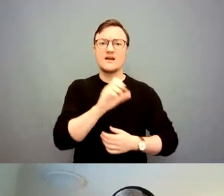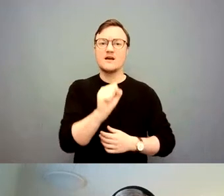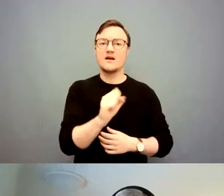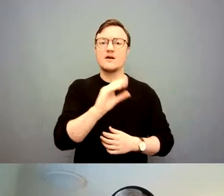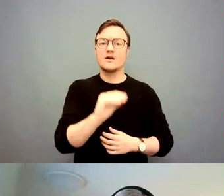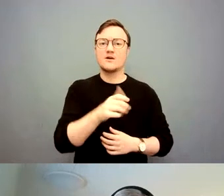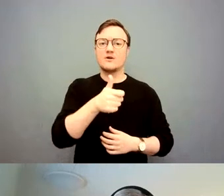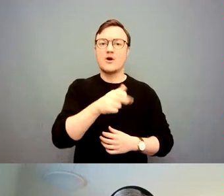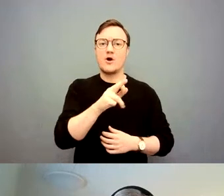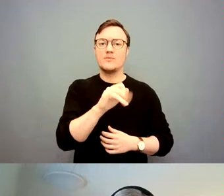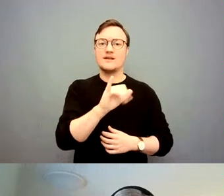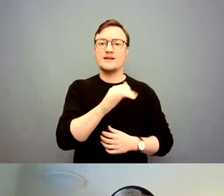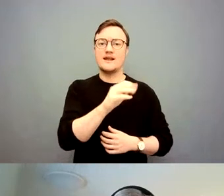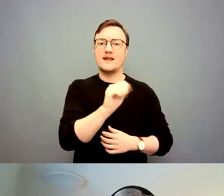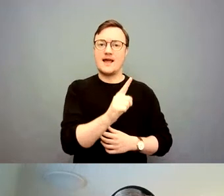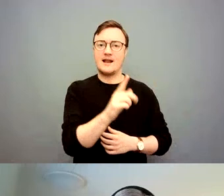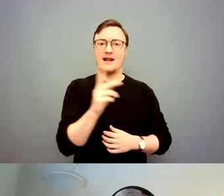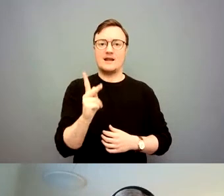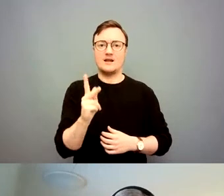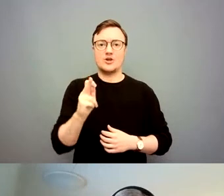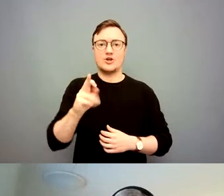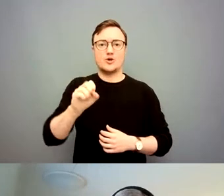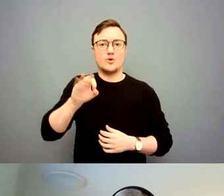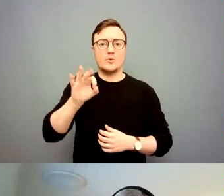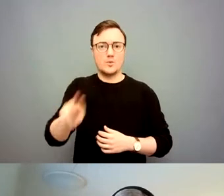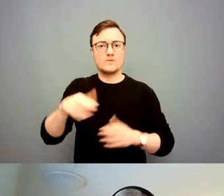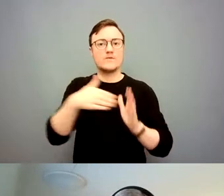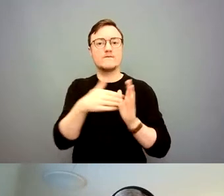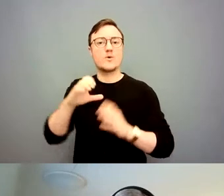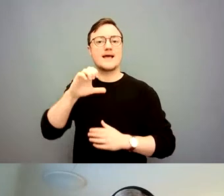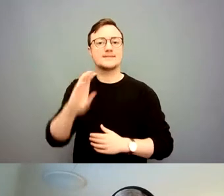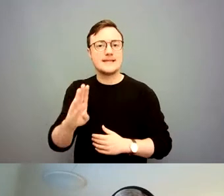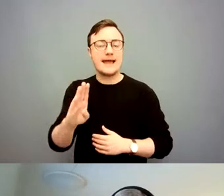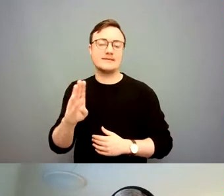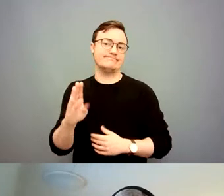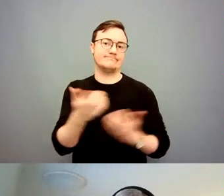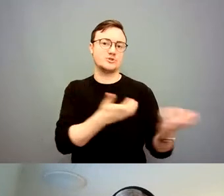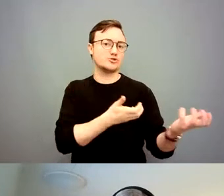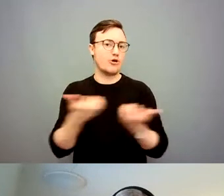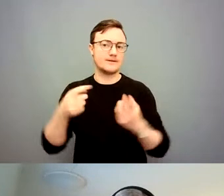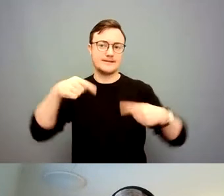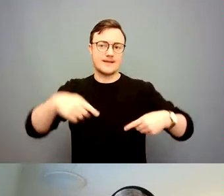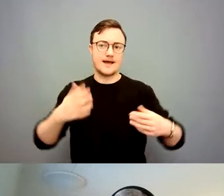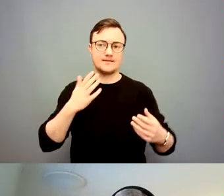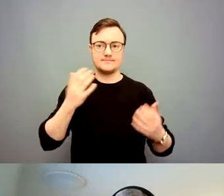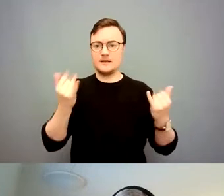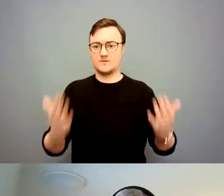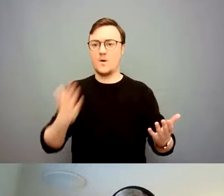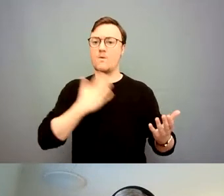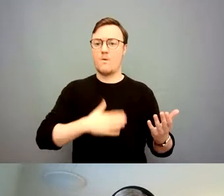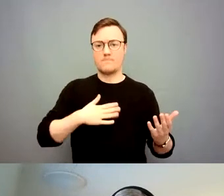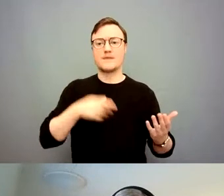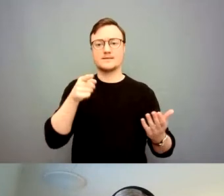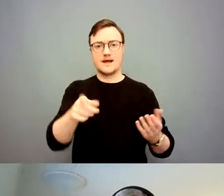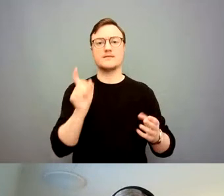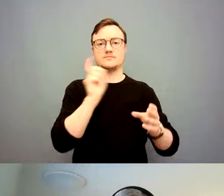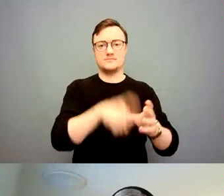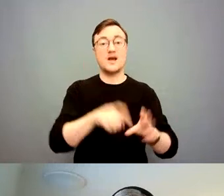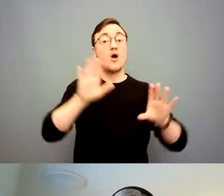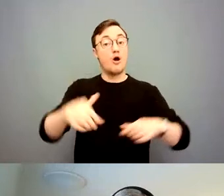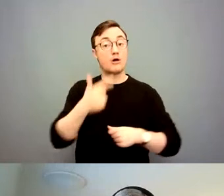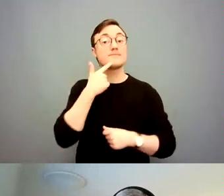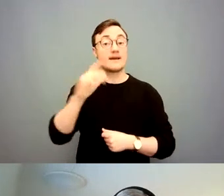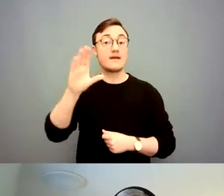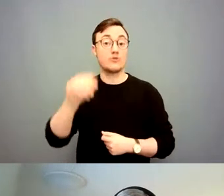ifrån Sverigedemokraterna. Vi hoppas att han kommer att ansluta. Han har tackat ja